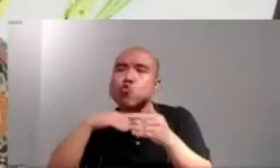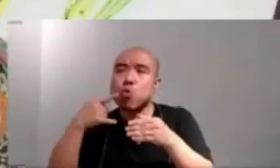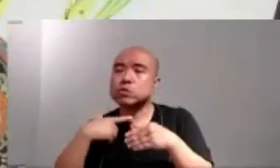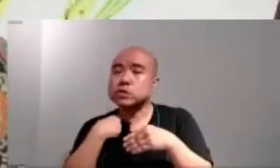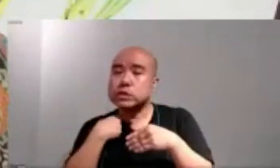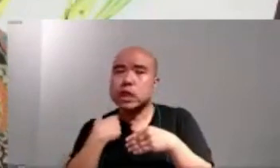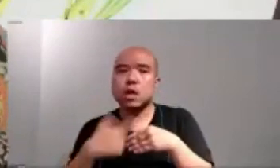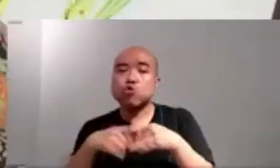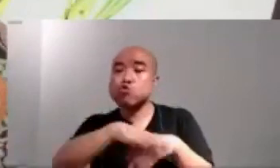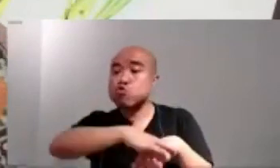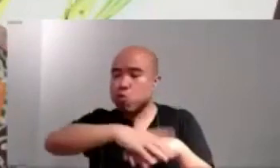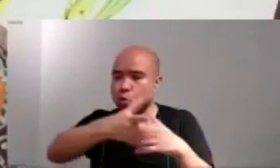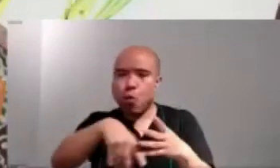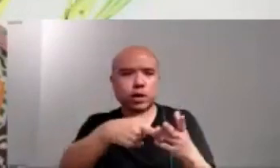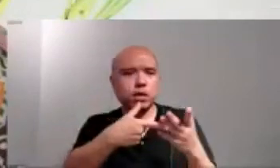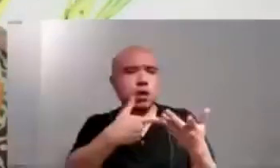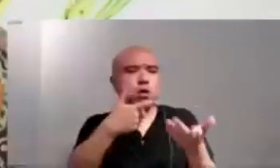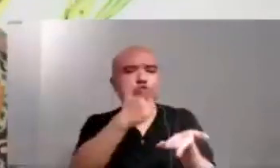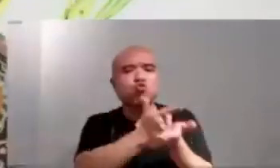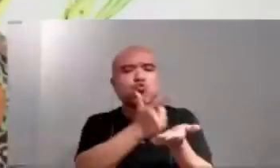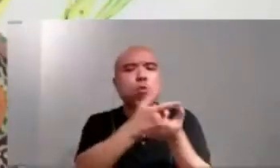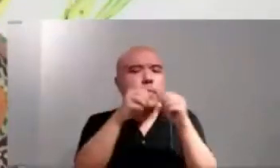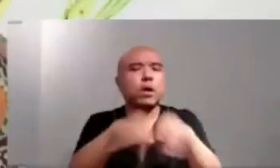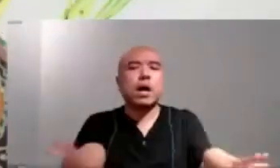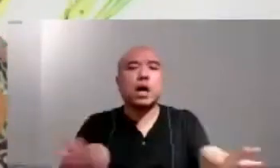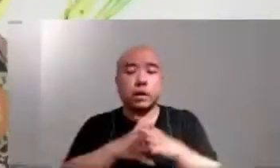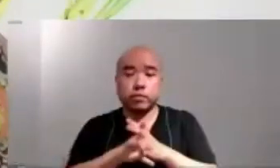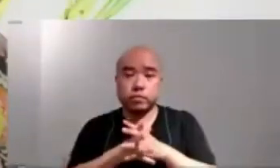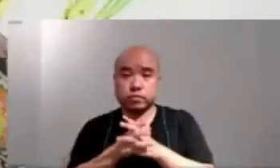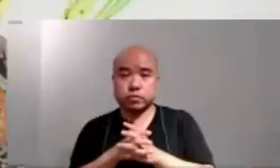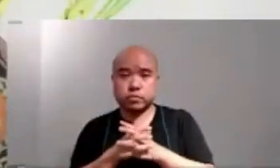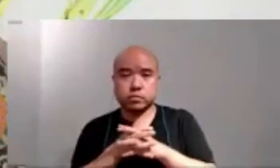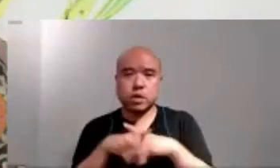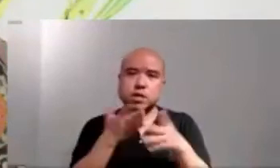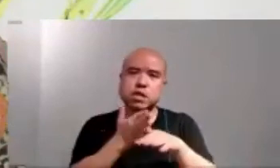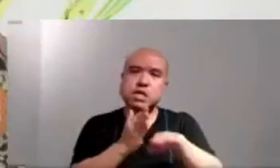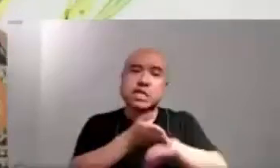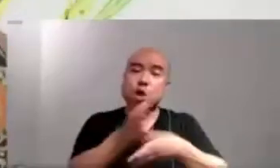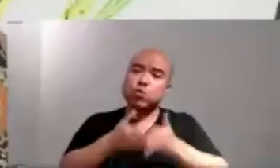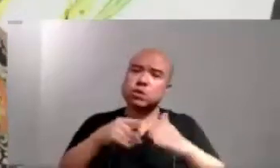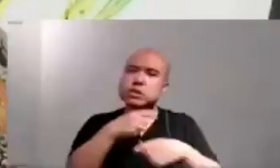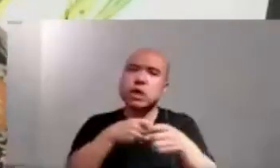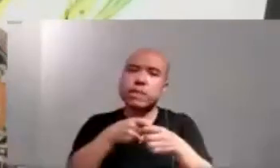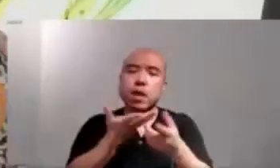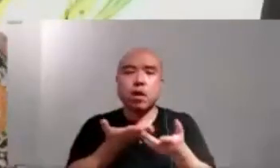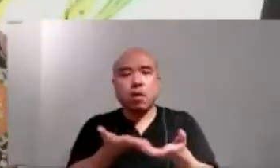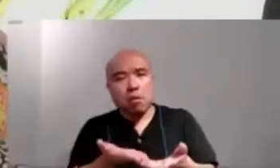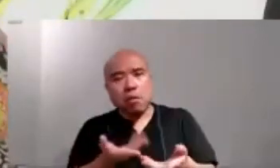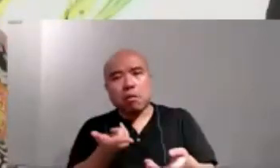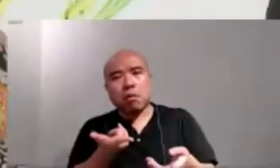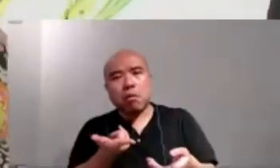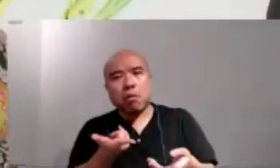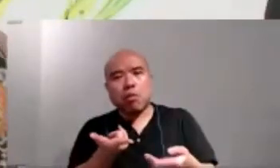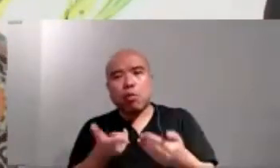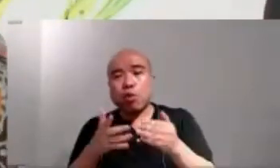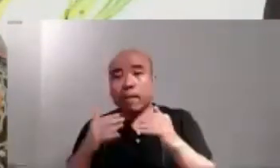值。咁雖然我哋成日講社會企業啦，但係我哋都知道社會企業嘅數量咧。相對我們的中小企來說